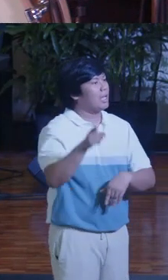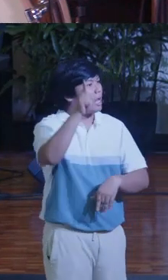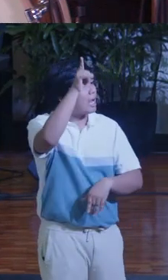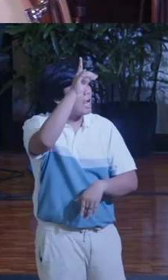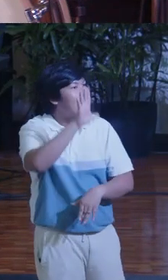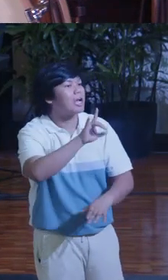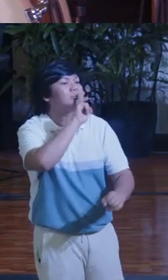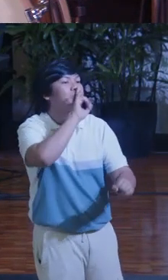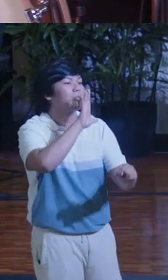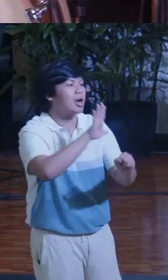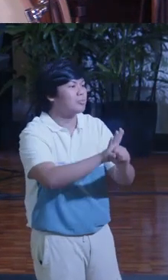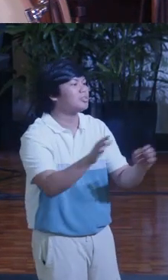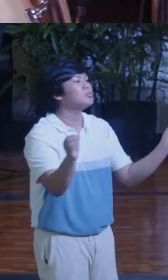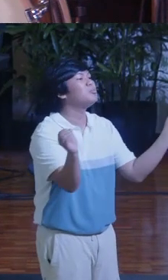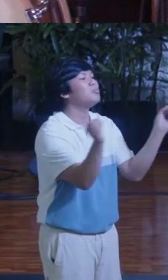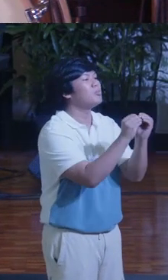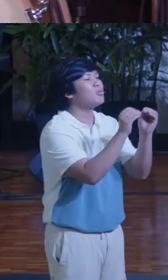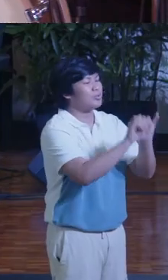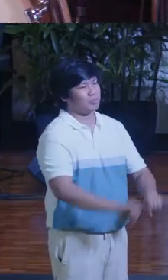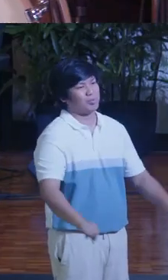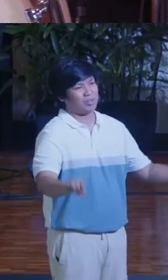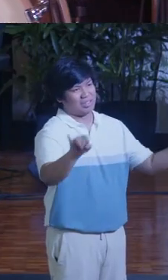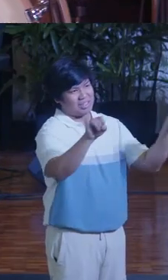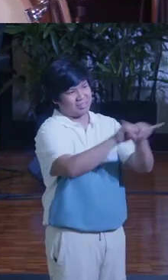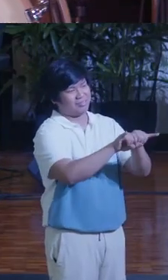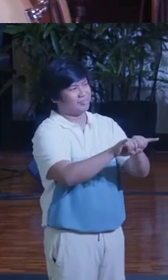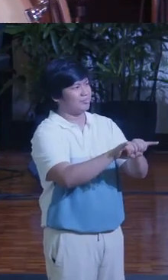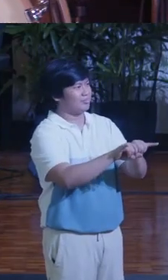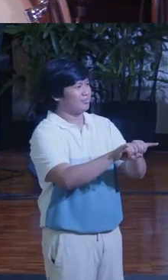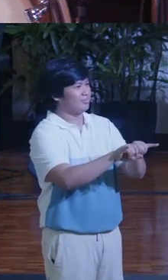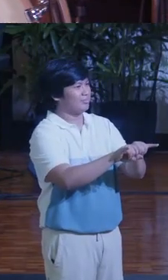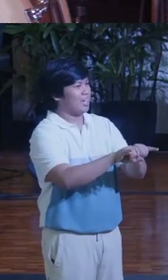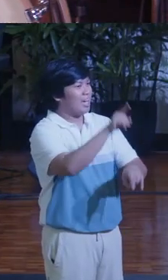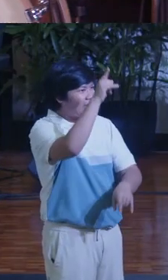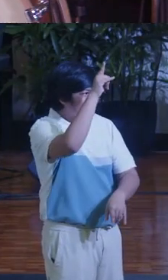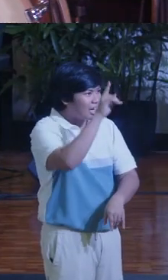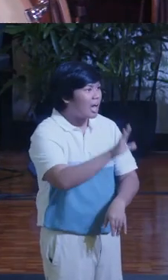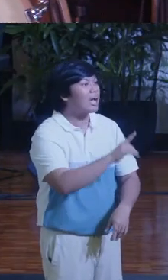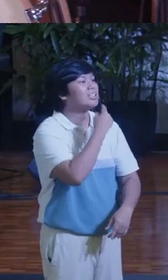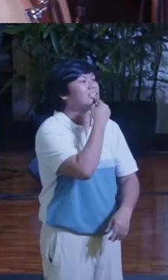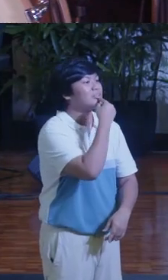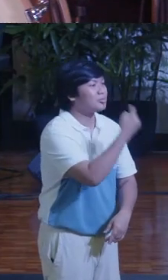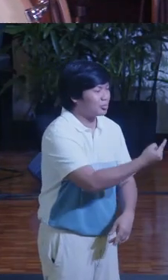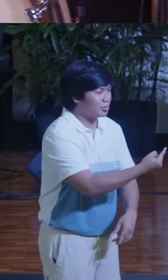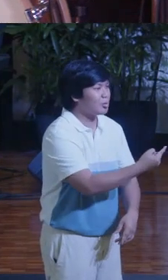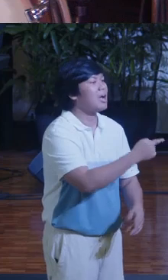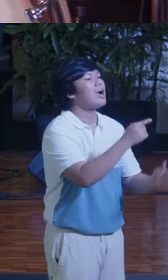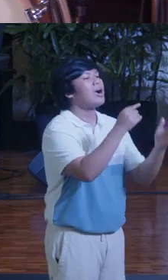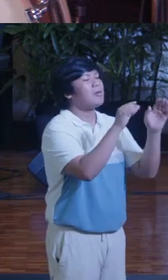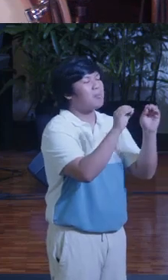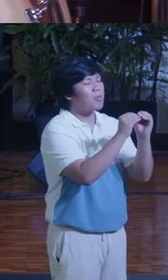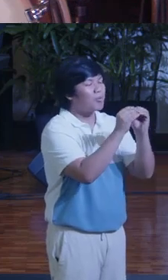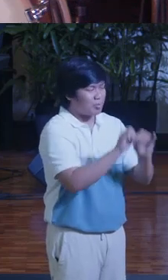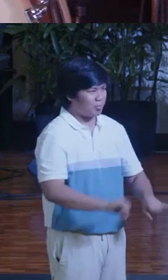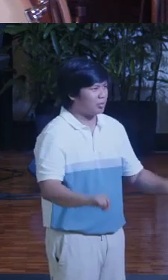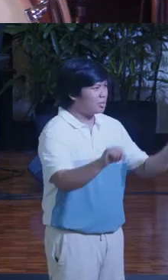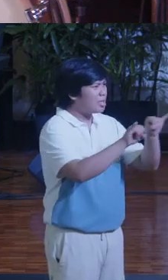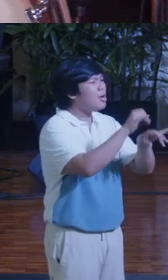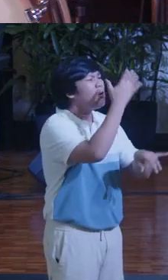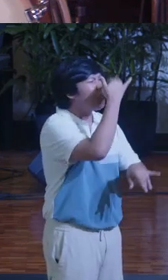Kaysa sa pagkaalipin muli sa pagsunod sa batas. Bakit ko inuulit-ulit ito sa